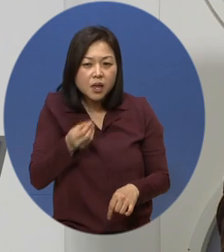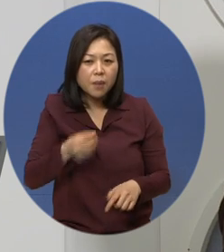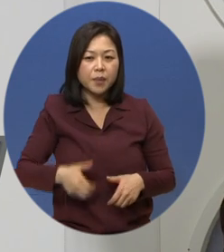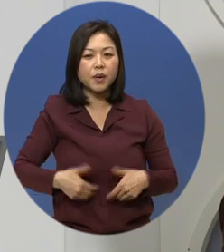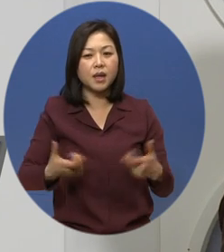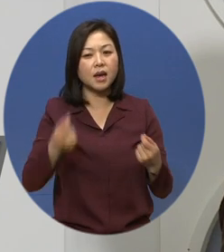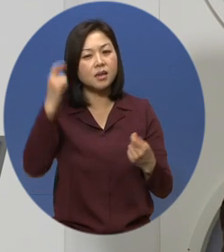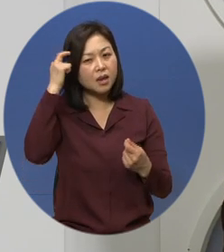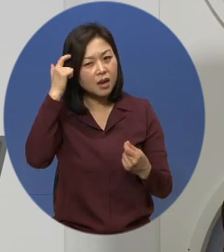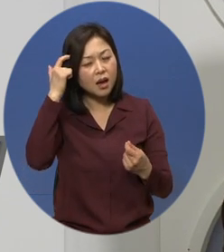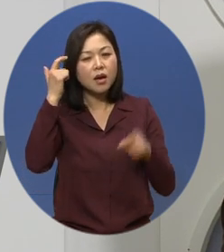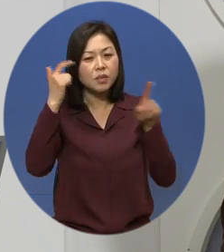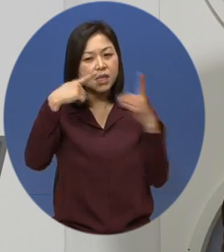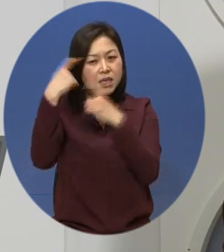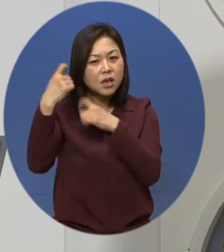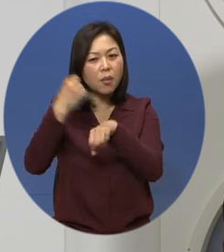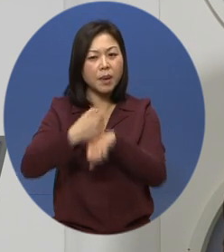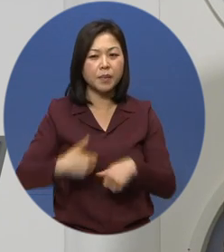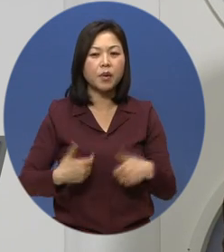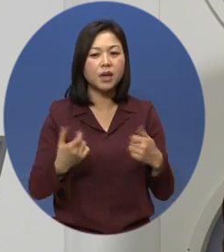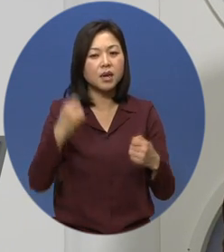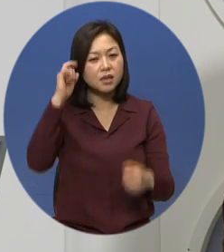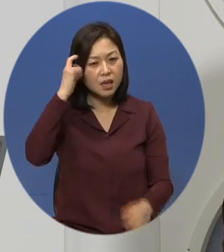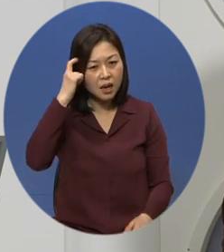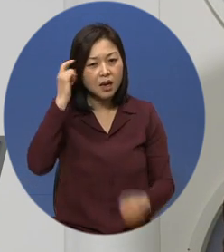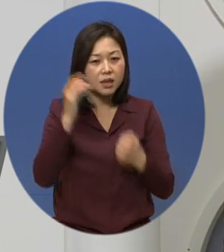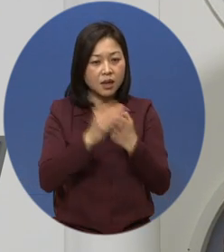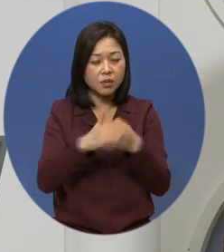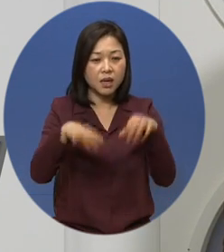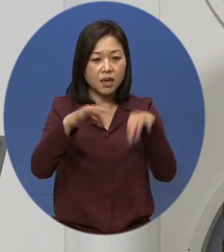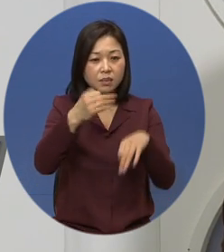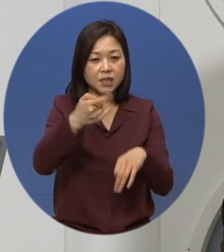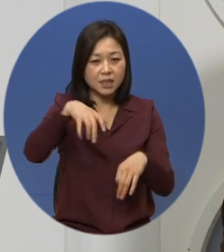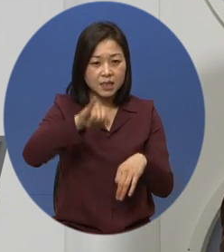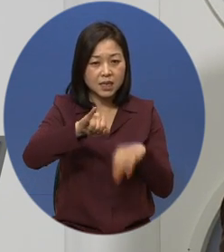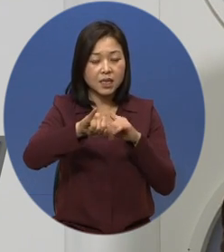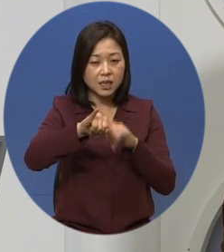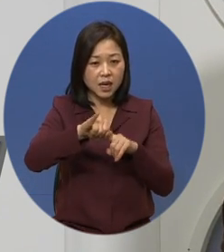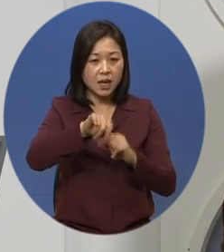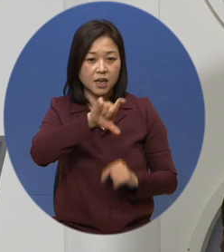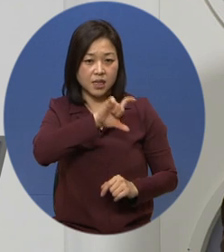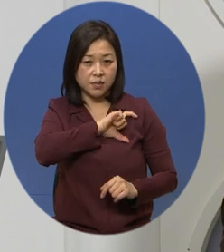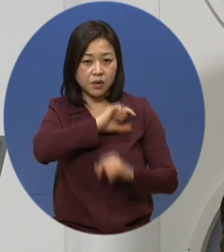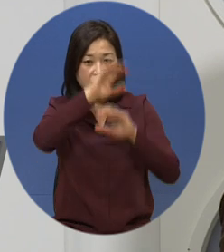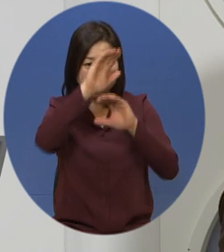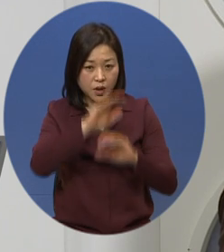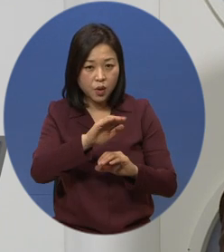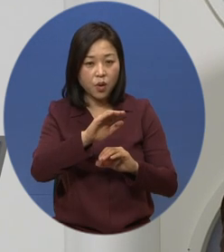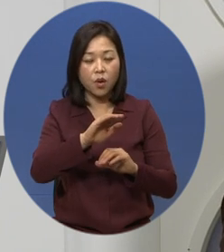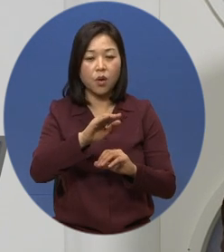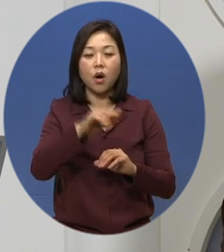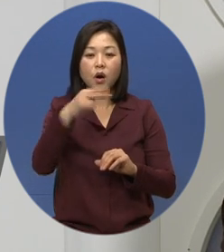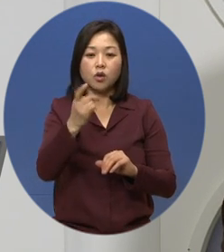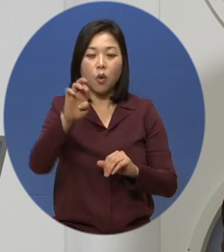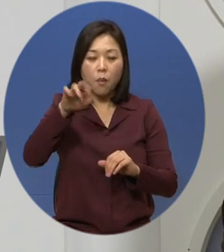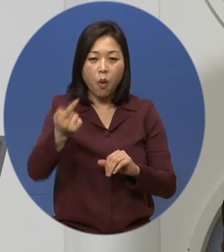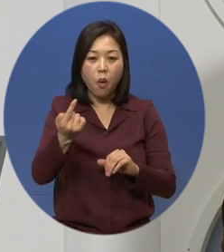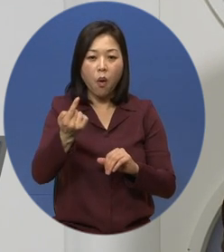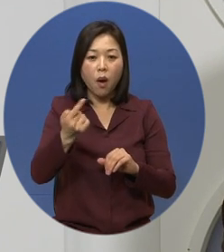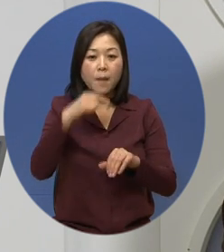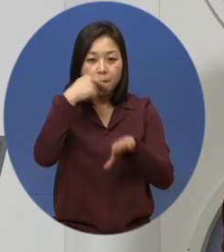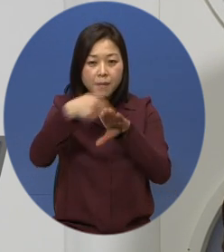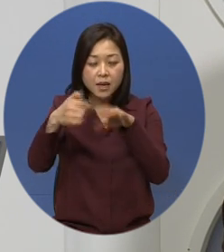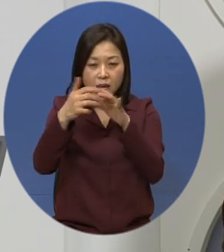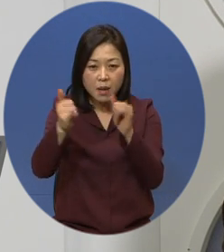수모 해야 되겠다고 해서 어 김기열 4 이름과 그 내용 동포에게 드린 그 글을 약간